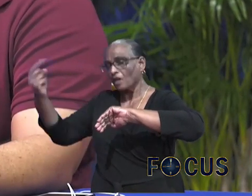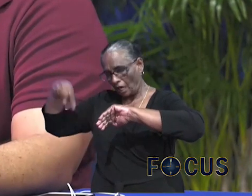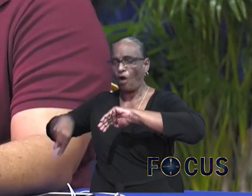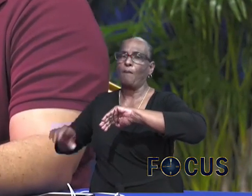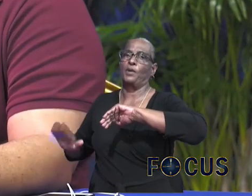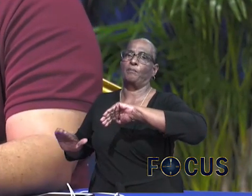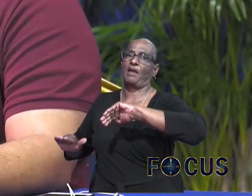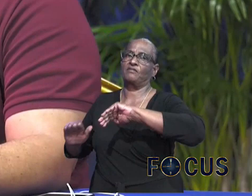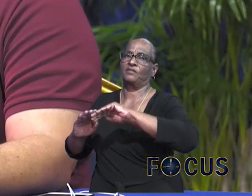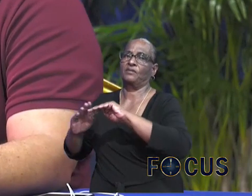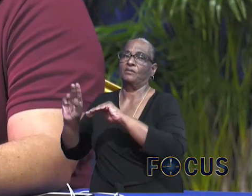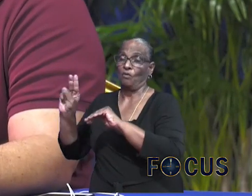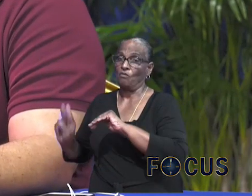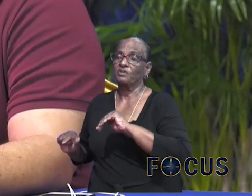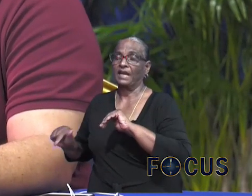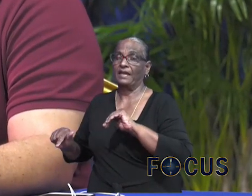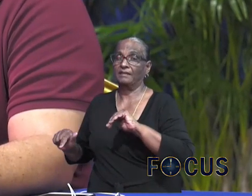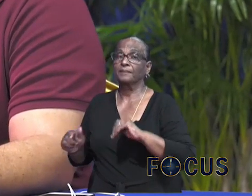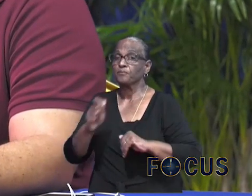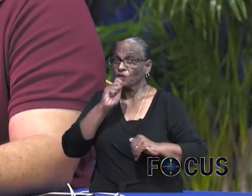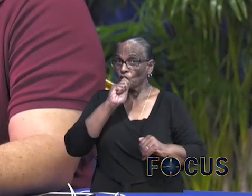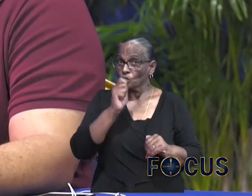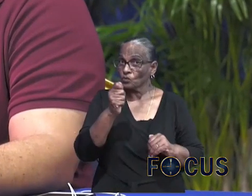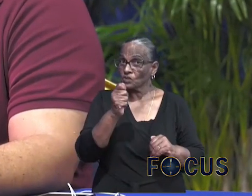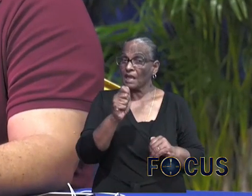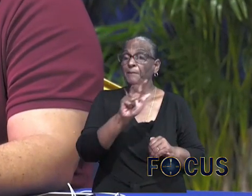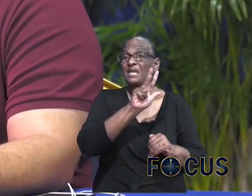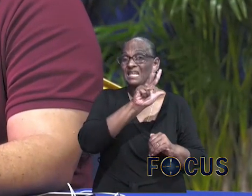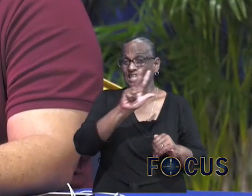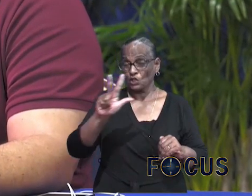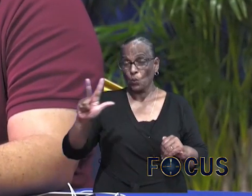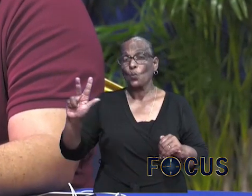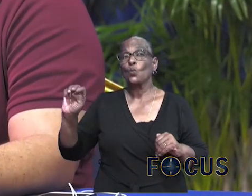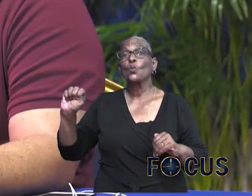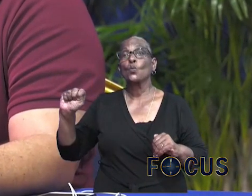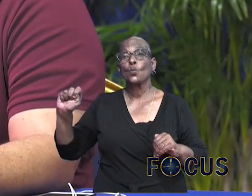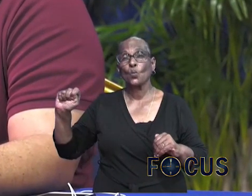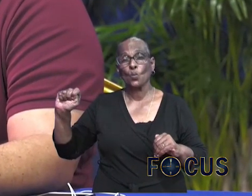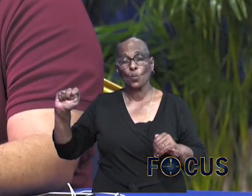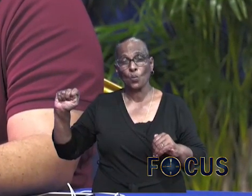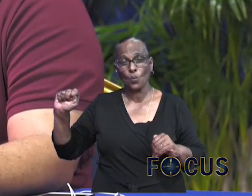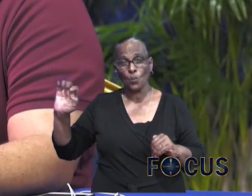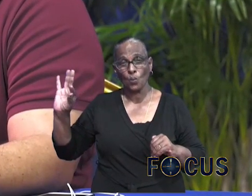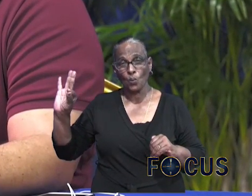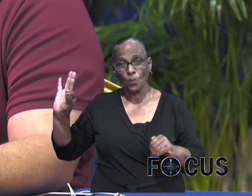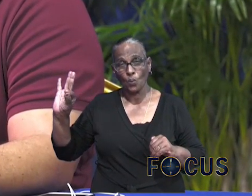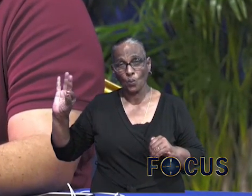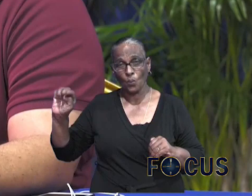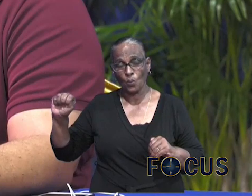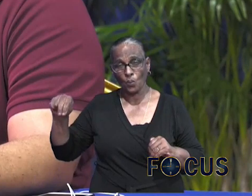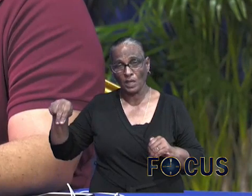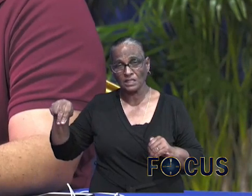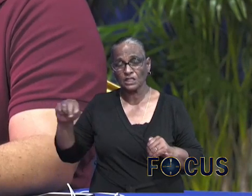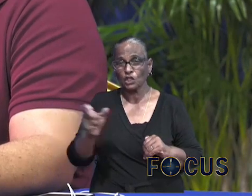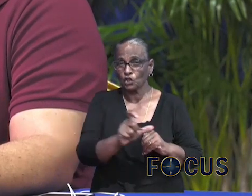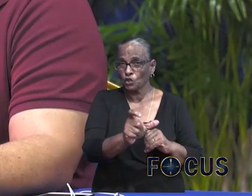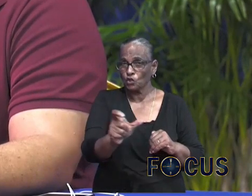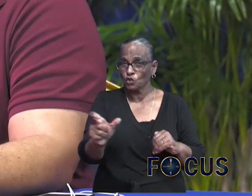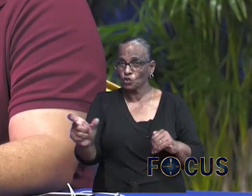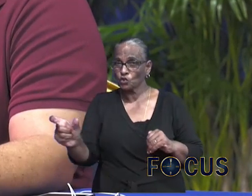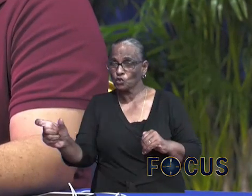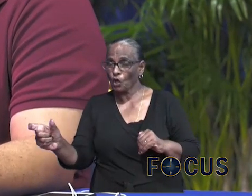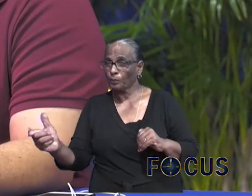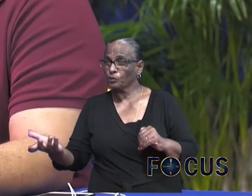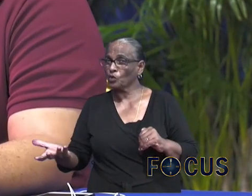tot, er is toestemming gegeven in het Westen dat een aantal dorpen in Suriname aankopen mochten